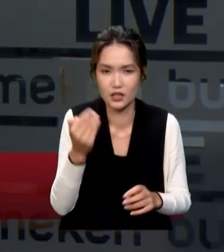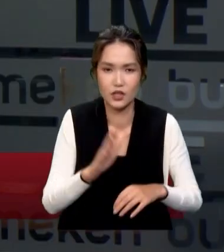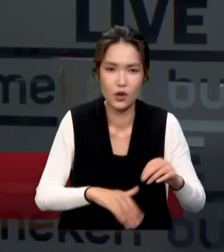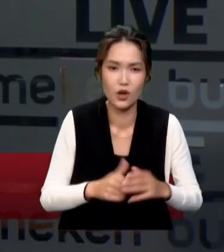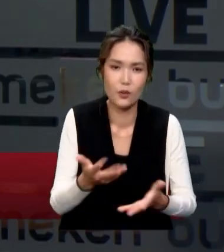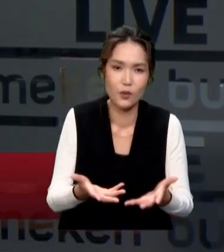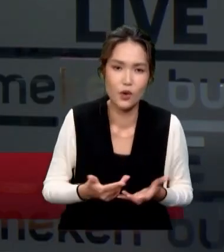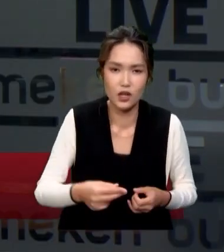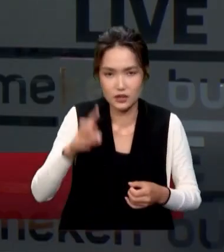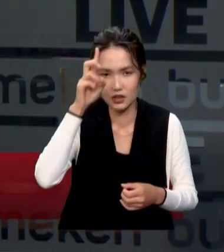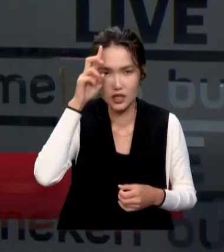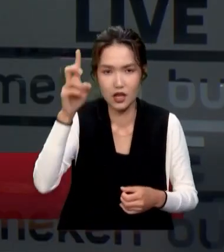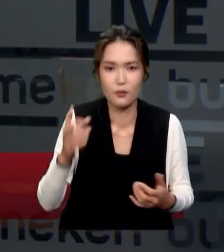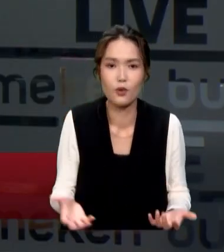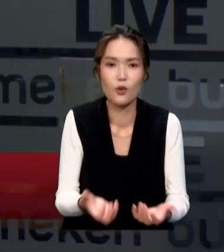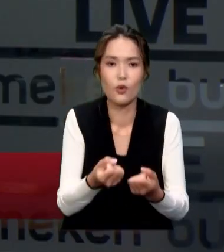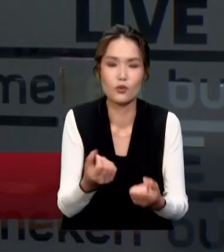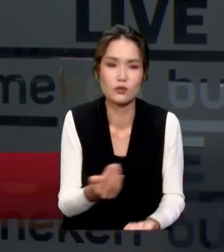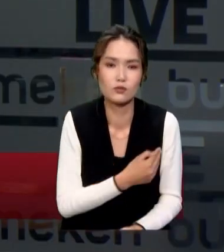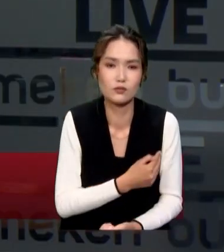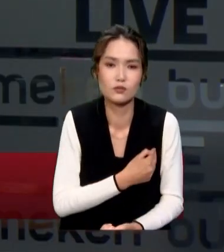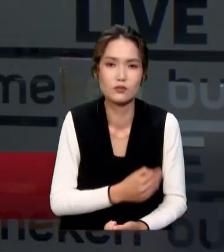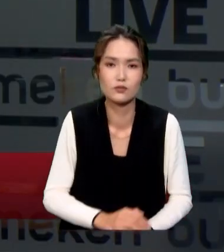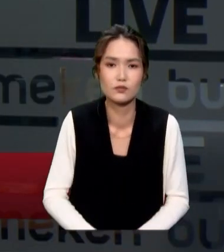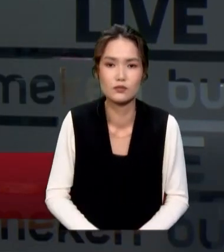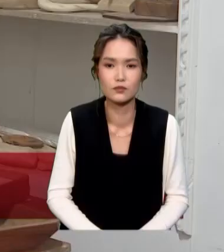алғандар билік тарапынан қолдау болса деп отыр.